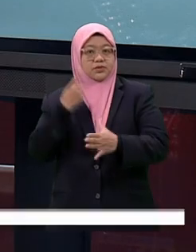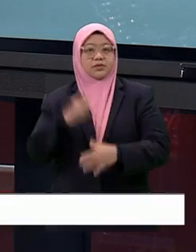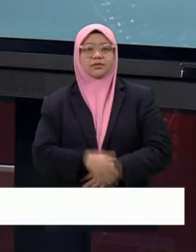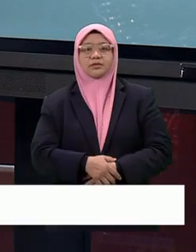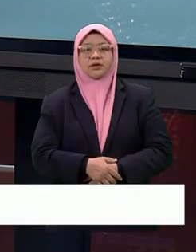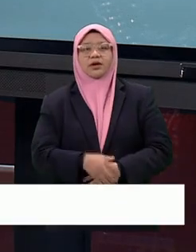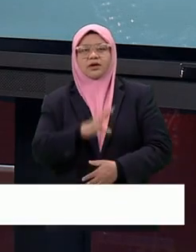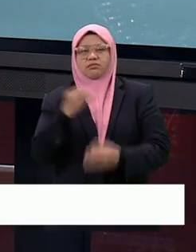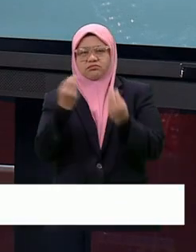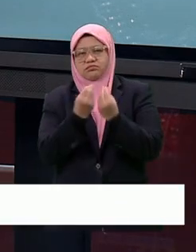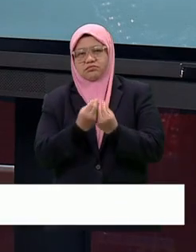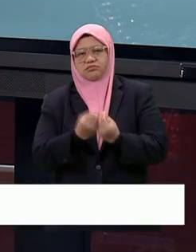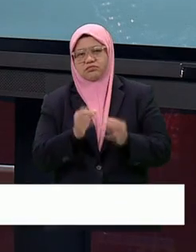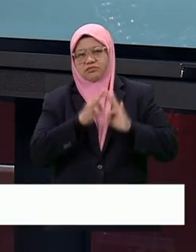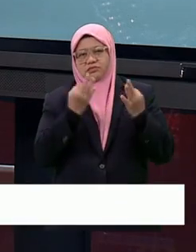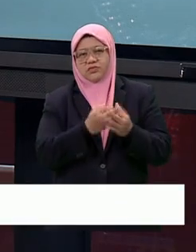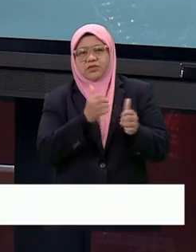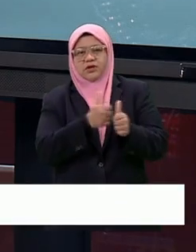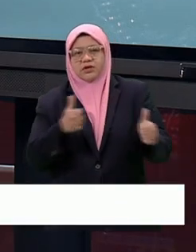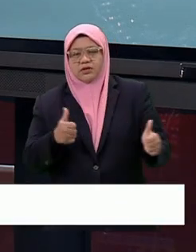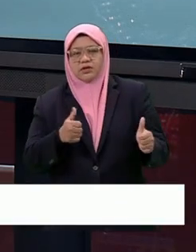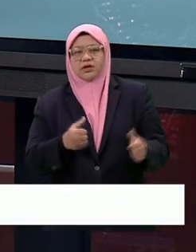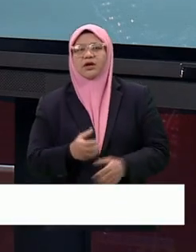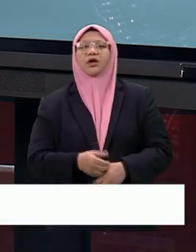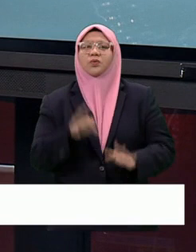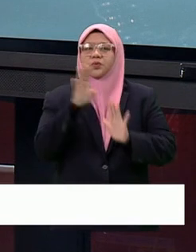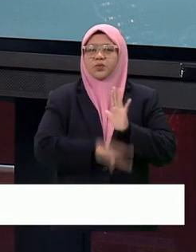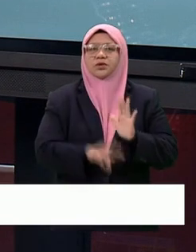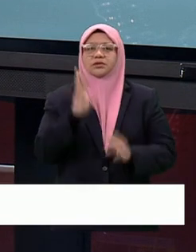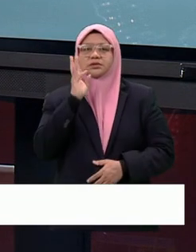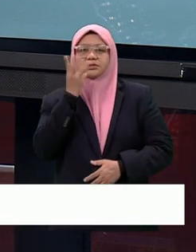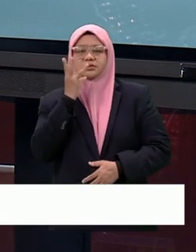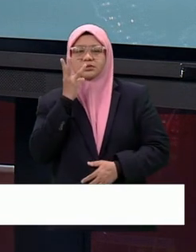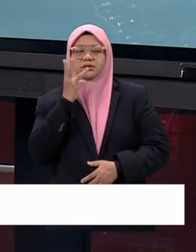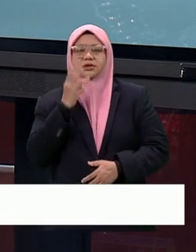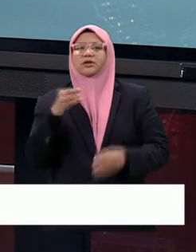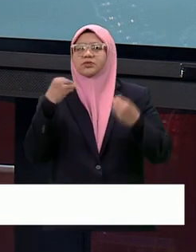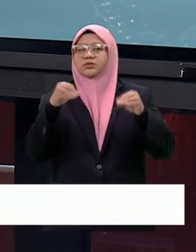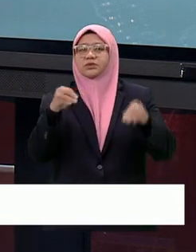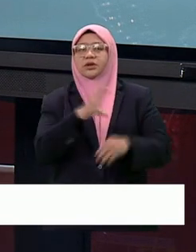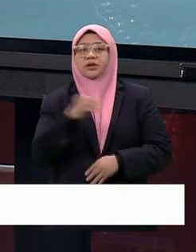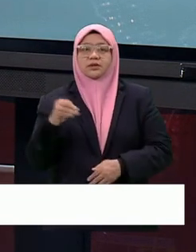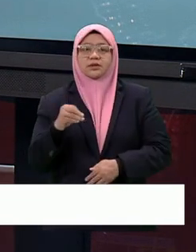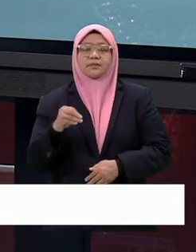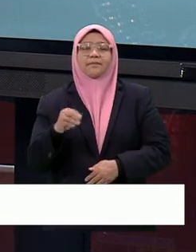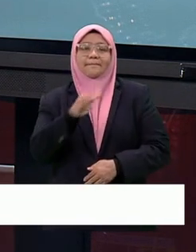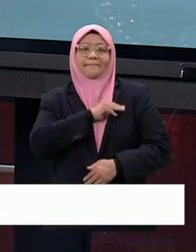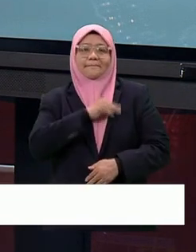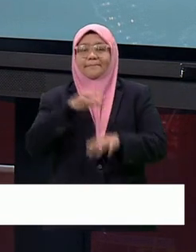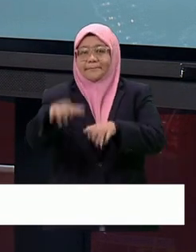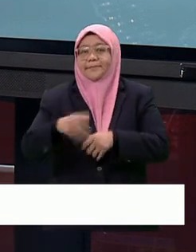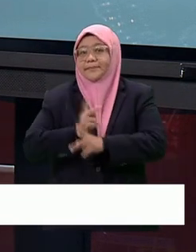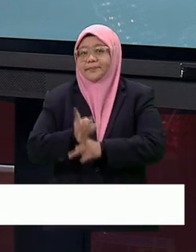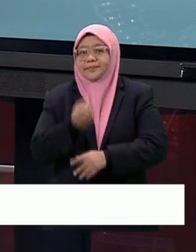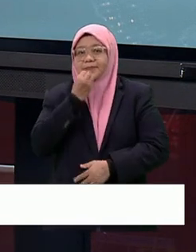itu anggaran bagi setiap keluarga bagi mengelakkan kekurangan bekalan beras di pasaran Menteri Pertanian dan keterjaminan makanan